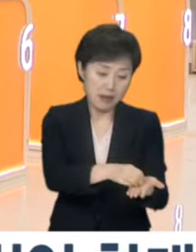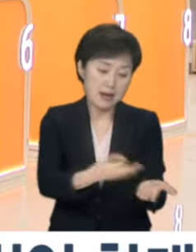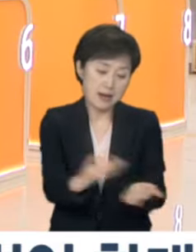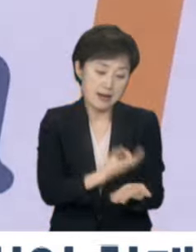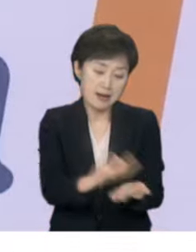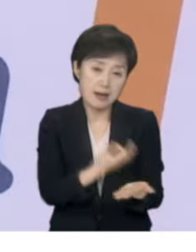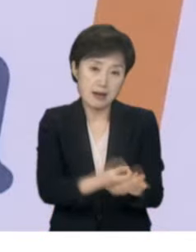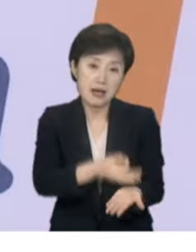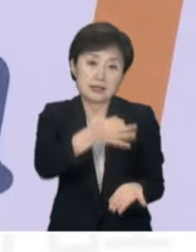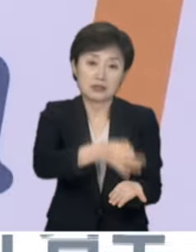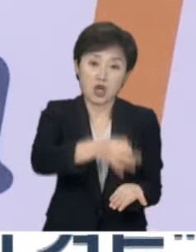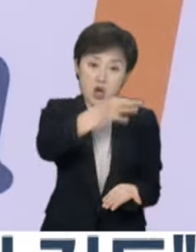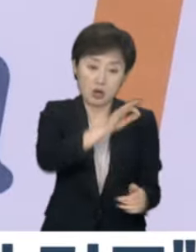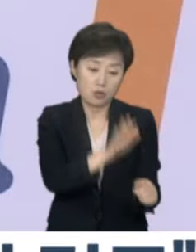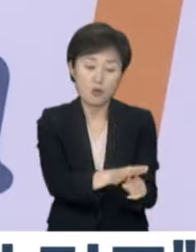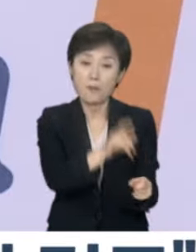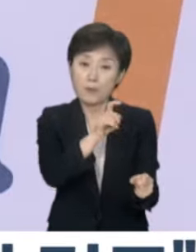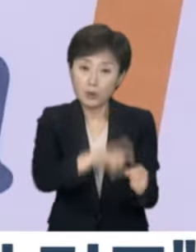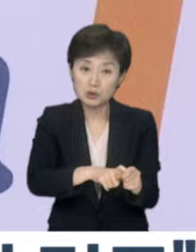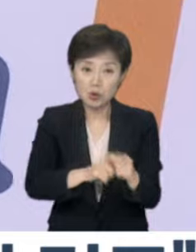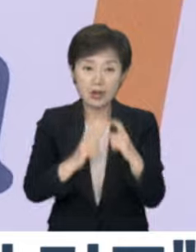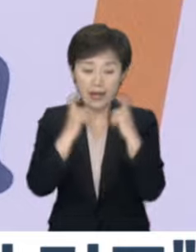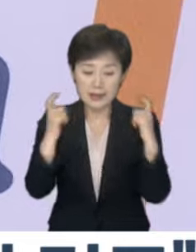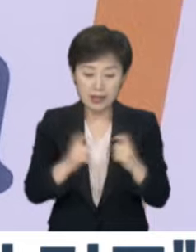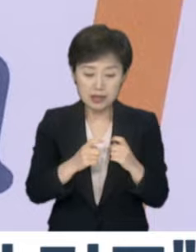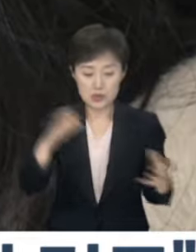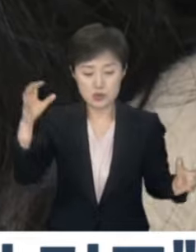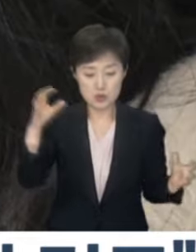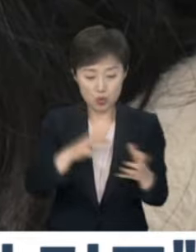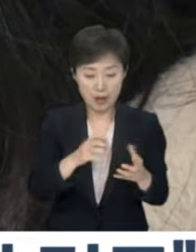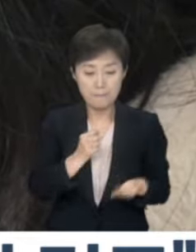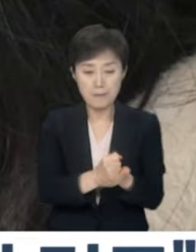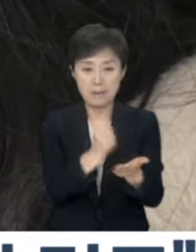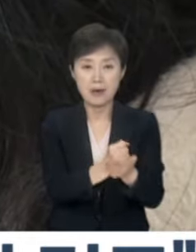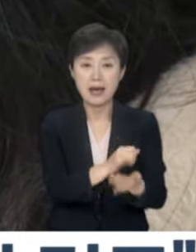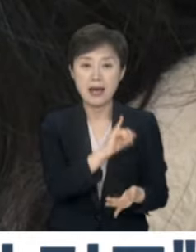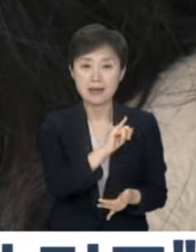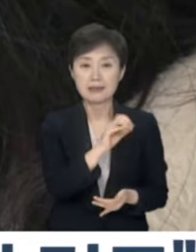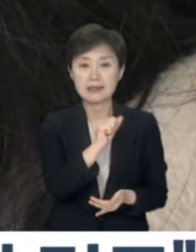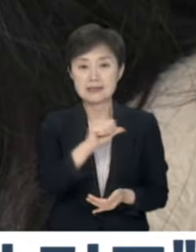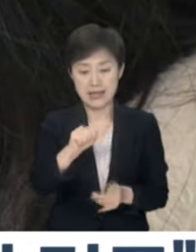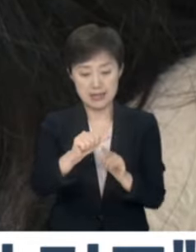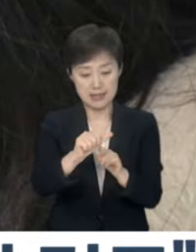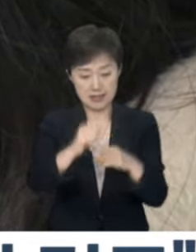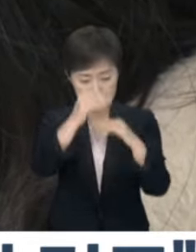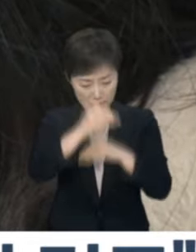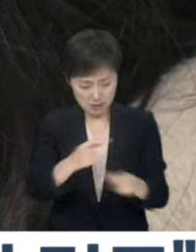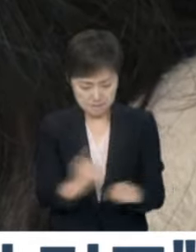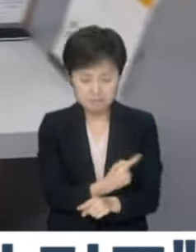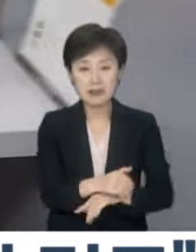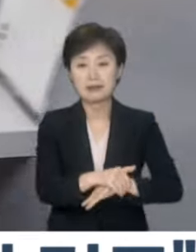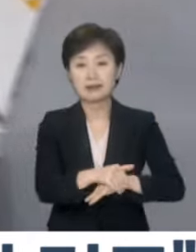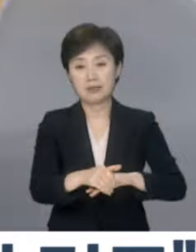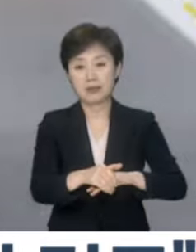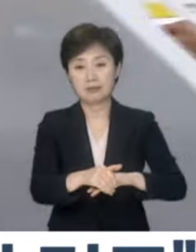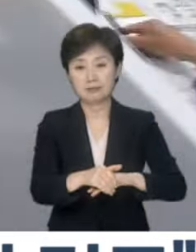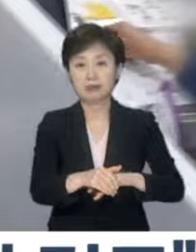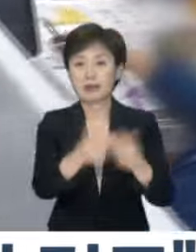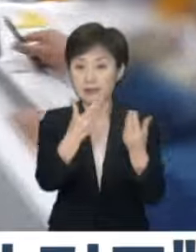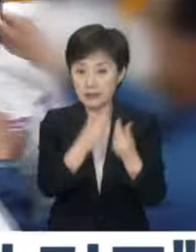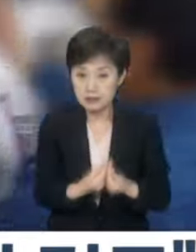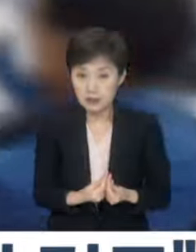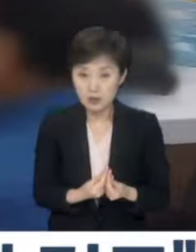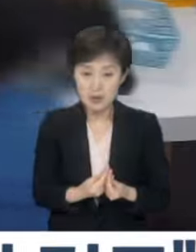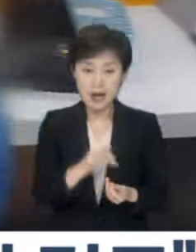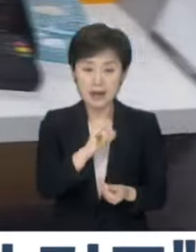형성을 뒷받침하기 위해 개인종합 자산 관리 계좌 ISA 제도 전명 개편도 추진합니다 유형별로